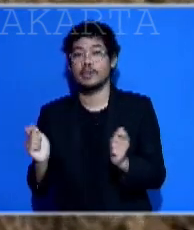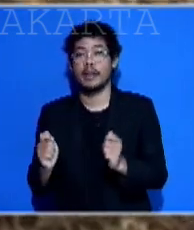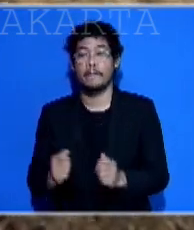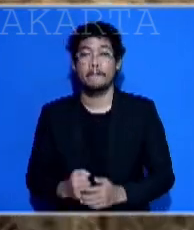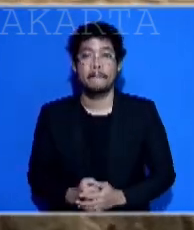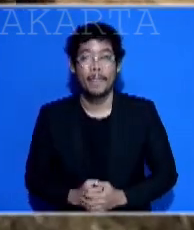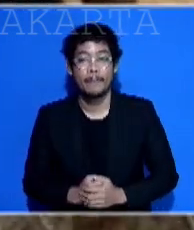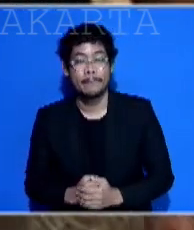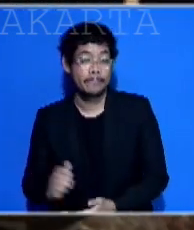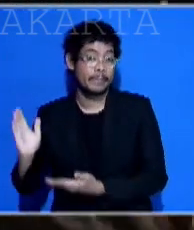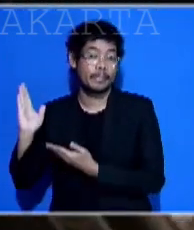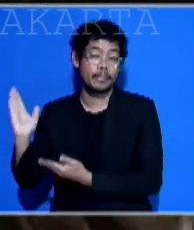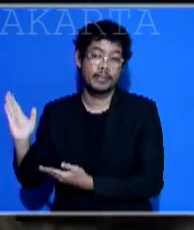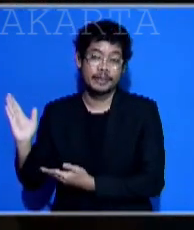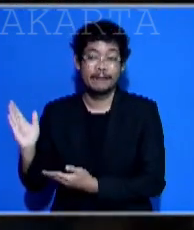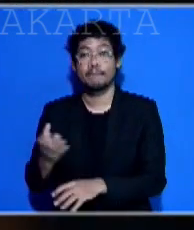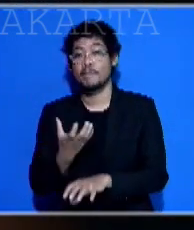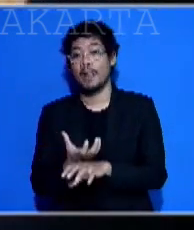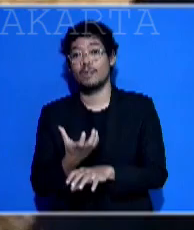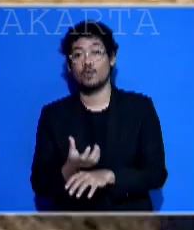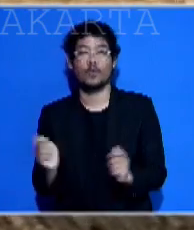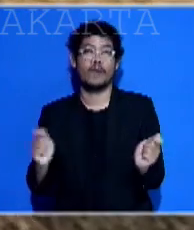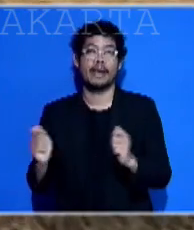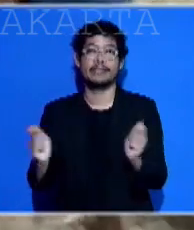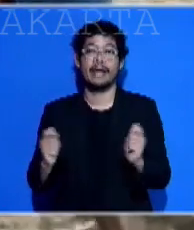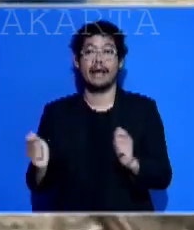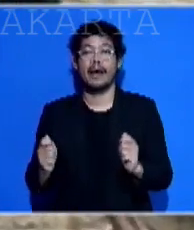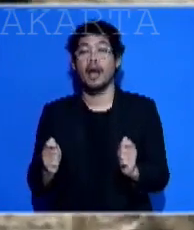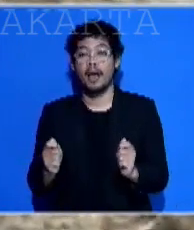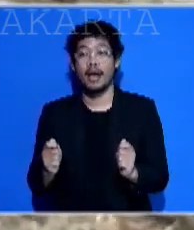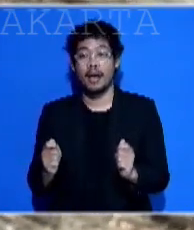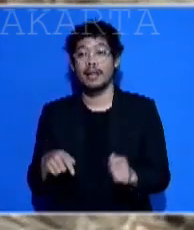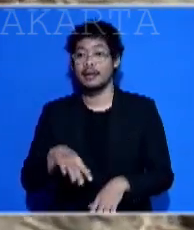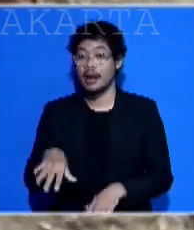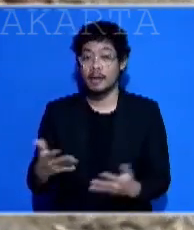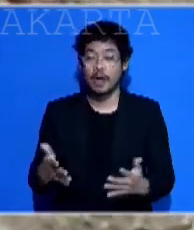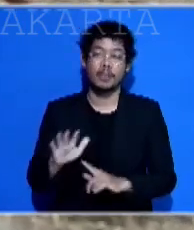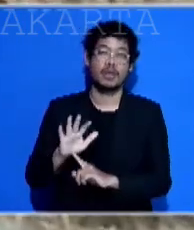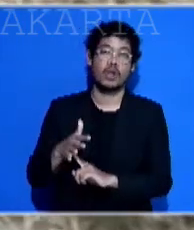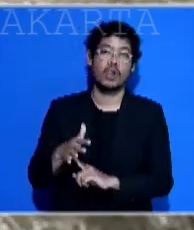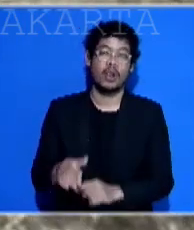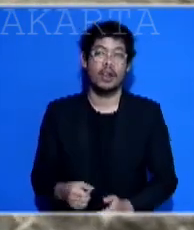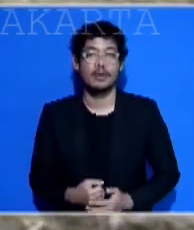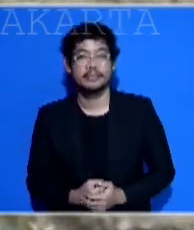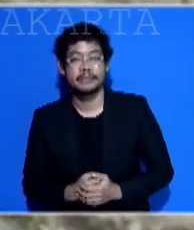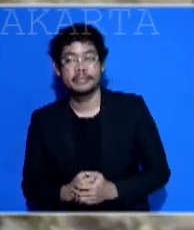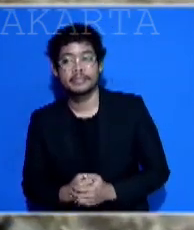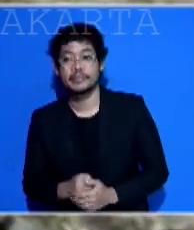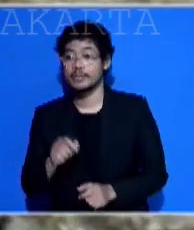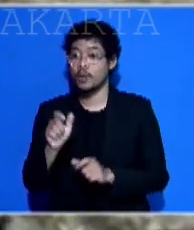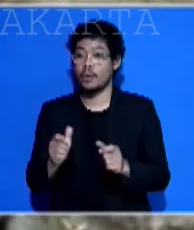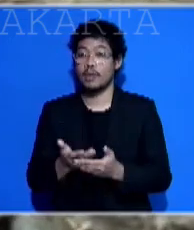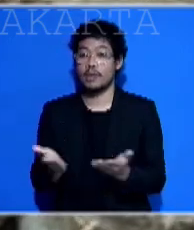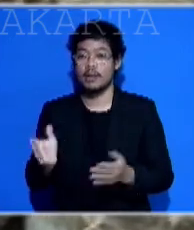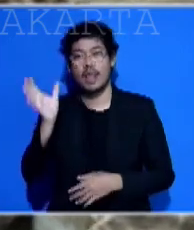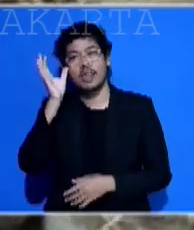Situs Watu Wayang ingkang dumunung ing padusunan Duwet Gentong Sri Mulyo Piyungan Bantul menika mbok menawi dereng kathah ingkang mangertosi.